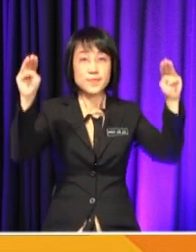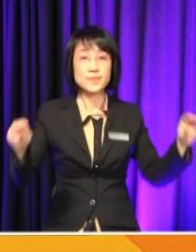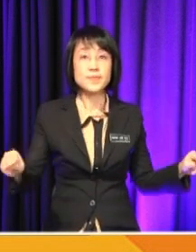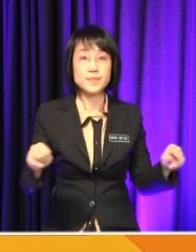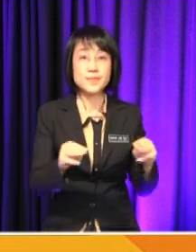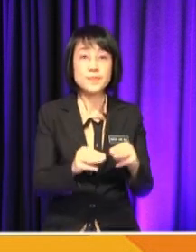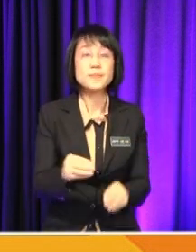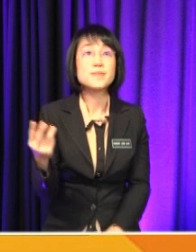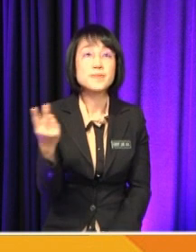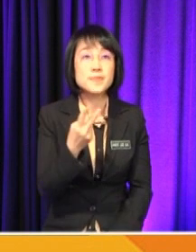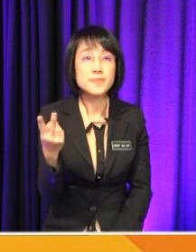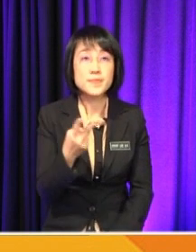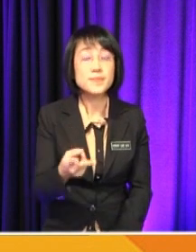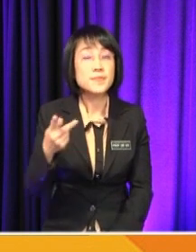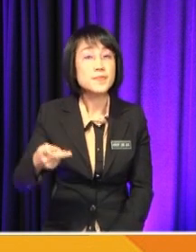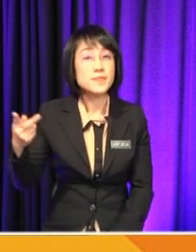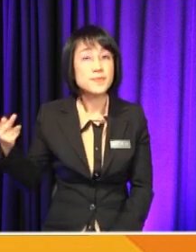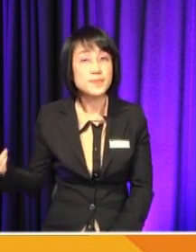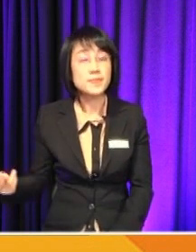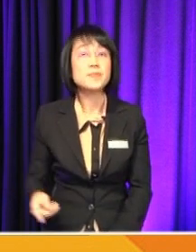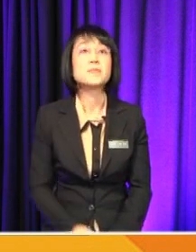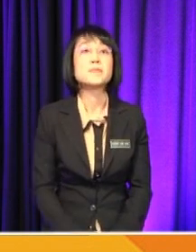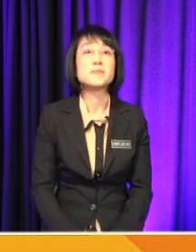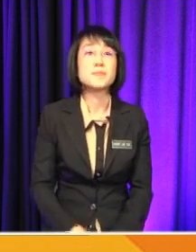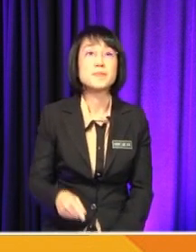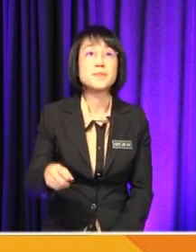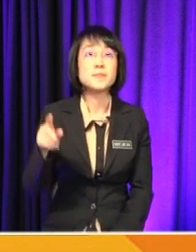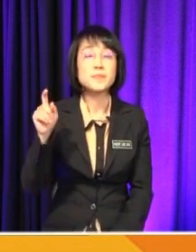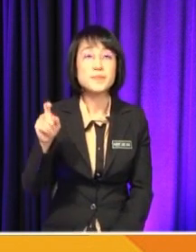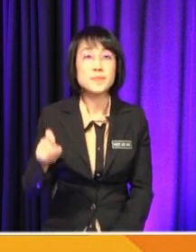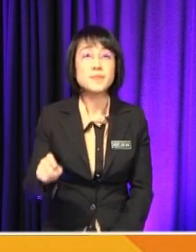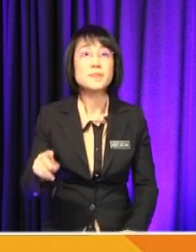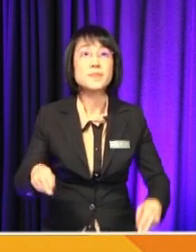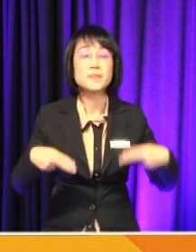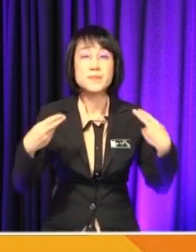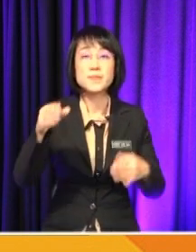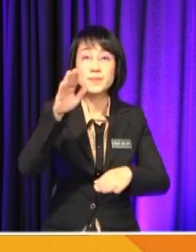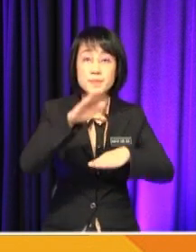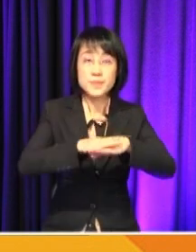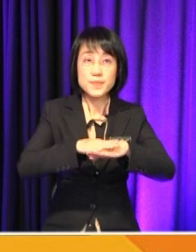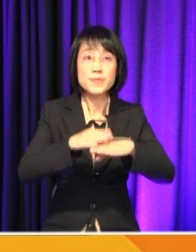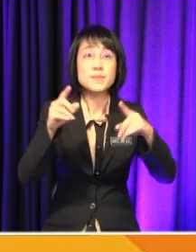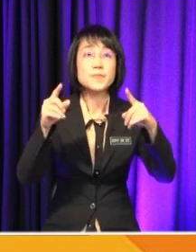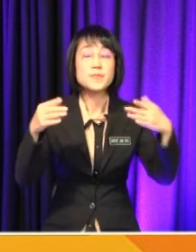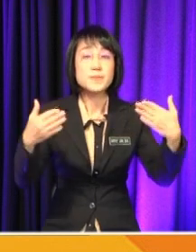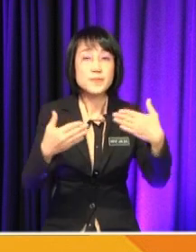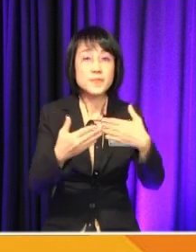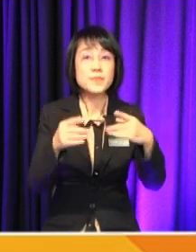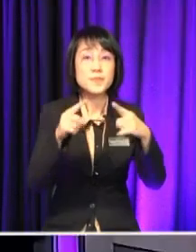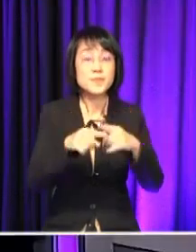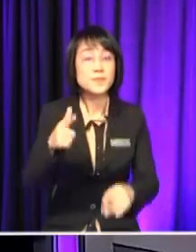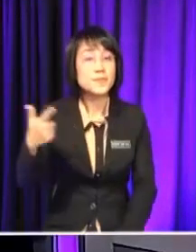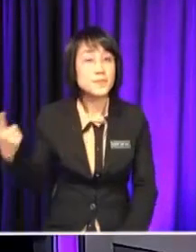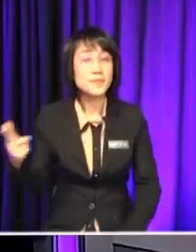kedua-dua perkakasan ini perlu dihidupkan dengan menyambungkan kebekalan bakalan kuasa Oke Baik